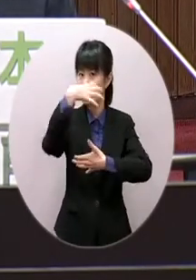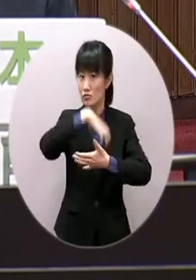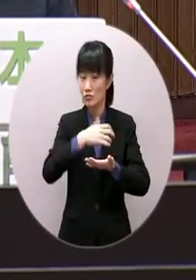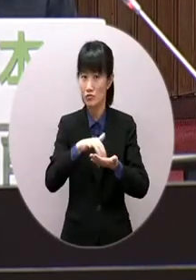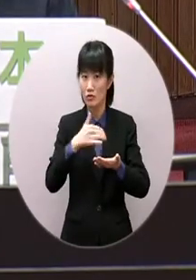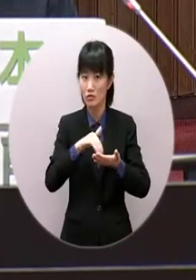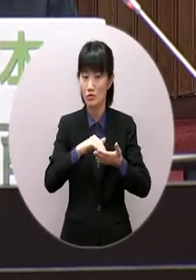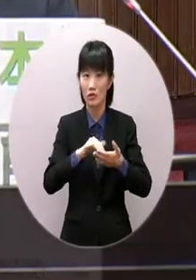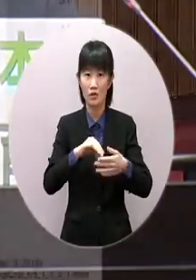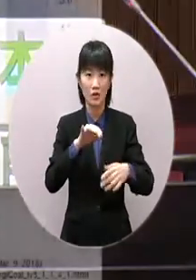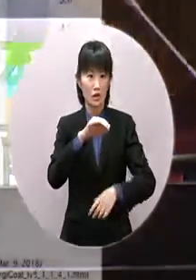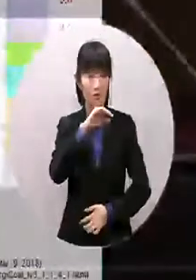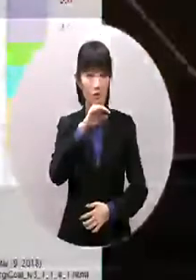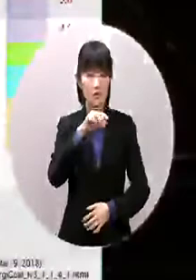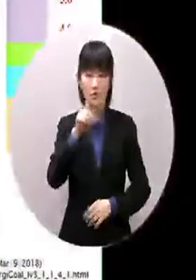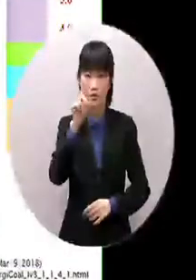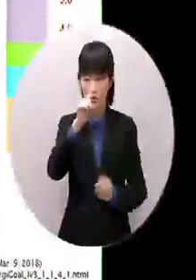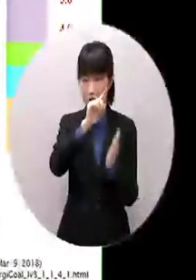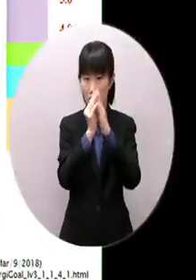的 7.5，